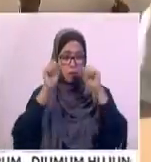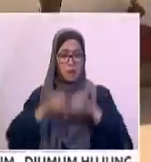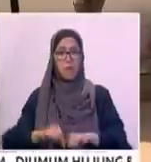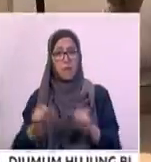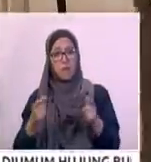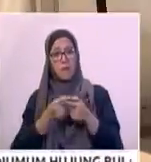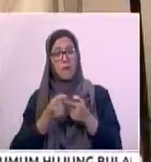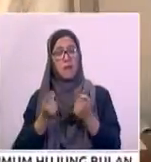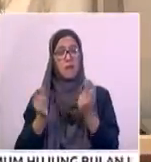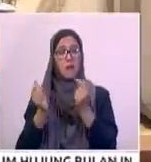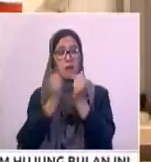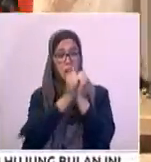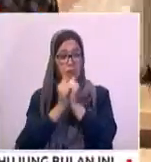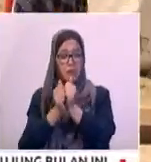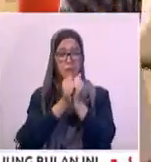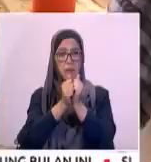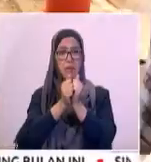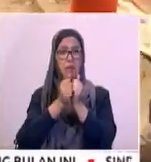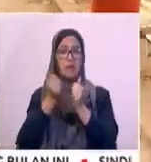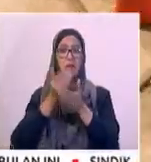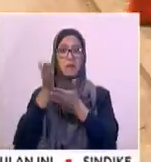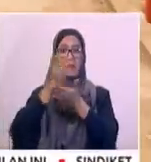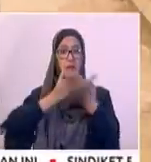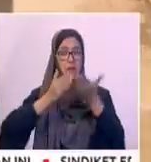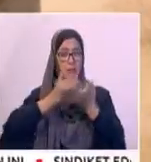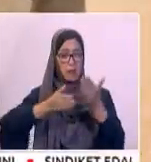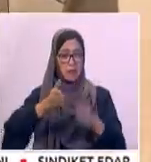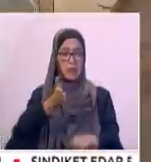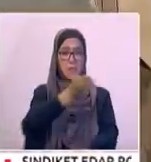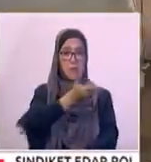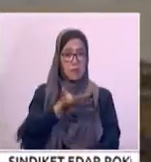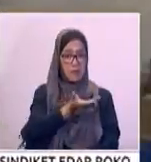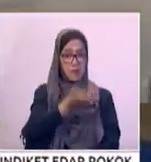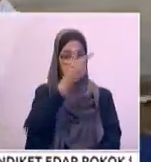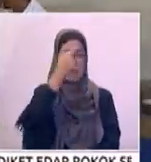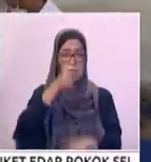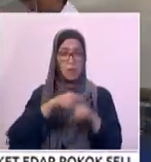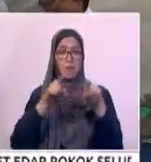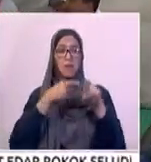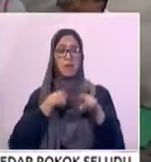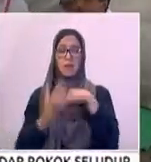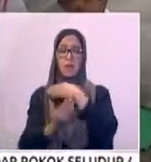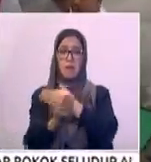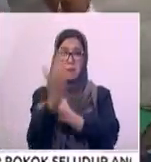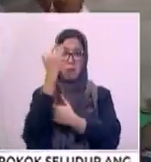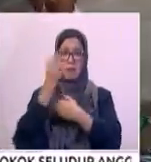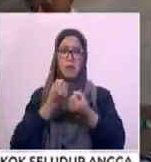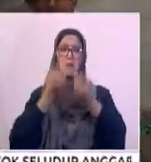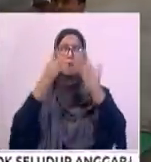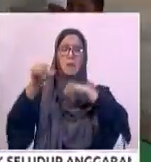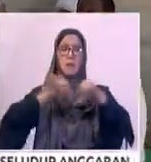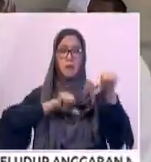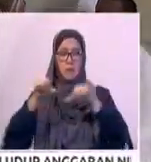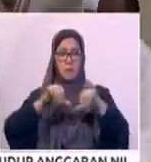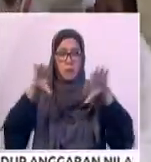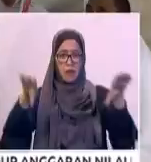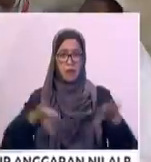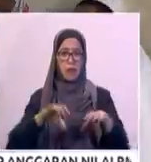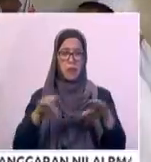kerana pada sebelah pagi tadi pun ada banyak aktiviti-aktiviti yang telah pun dilaksanakan oleh jemaah-jemaah haji kita. Assalamualaikum